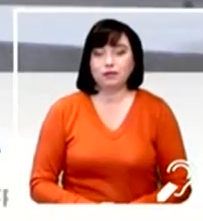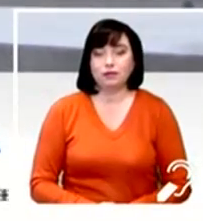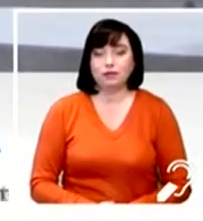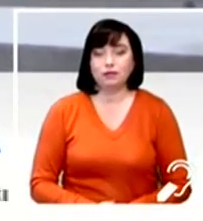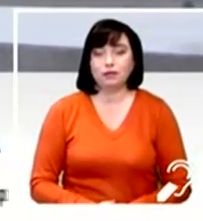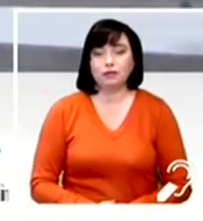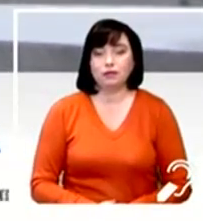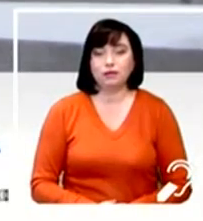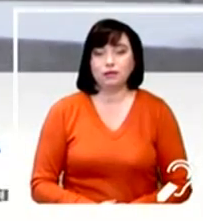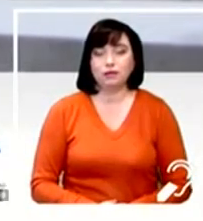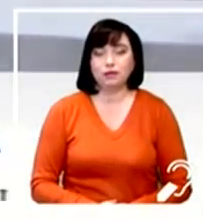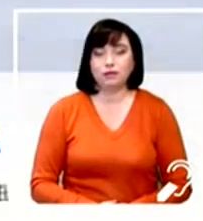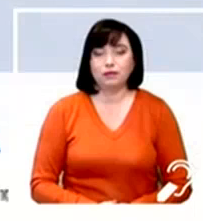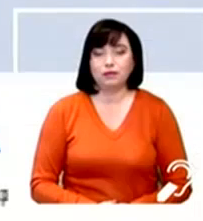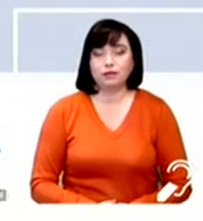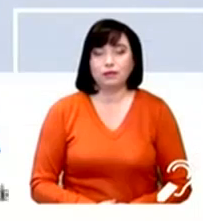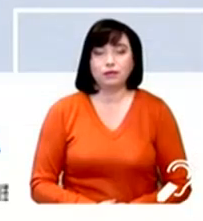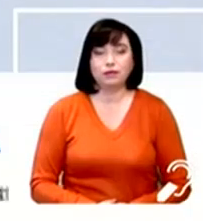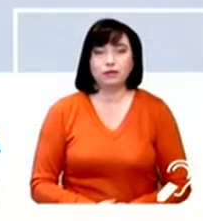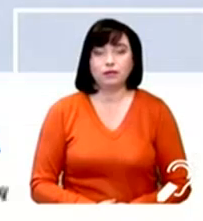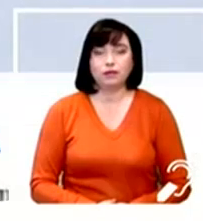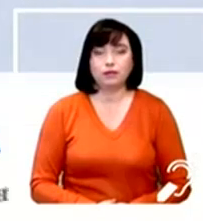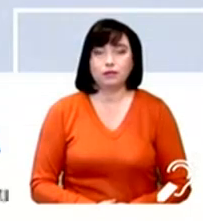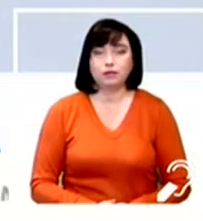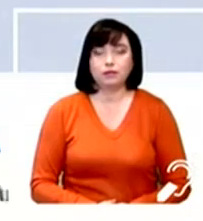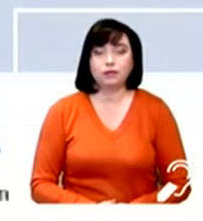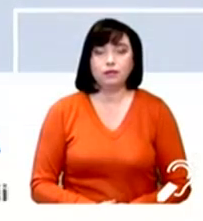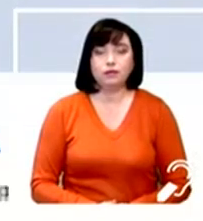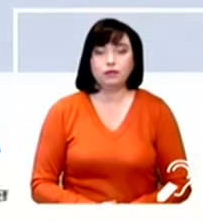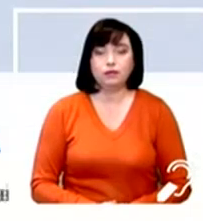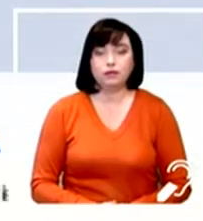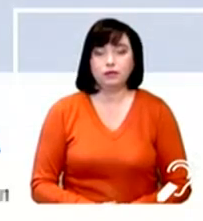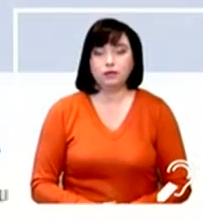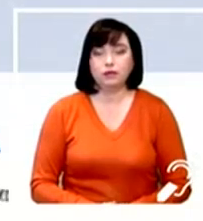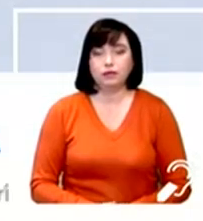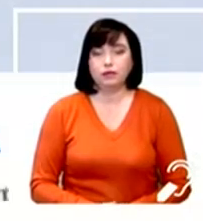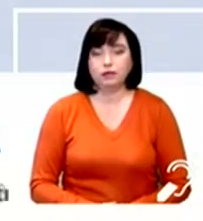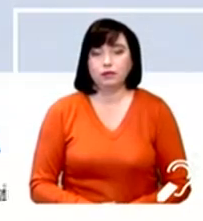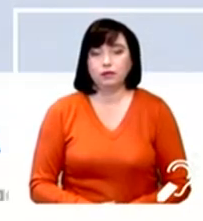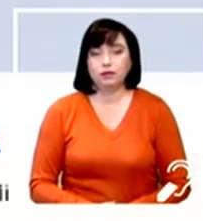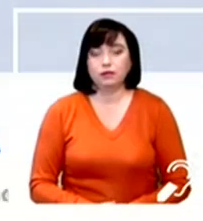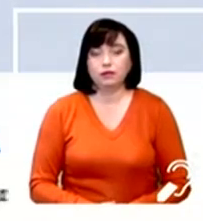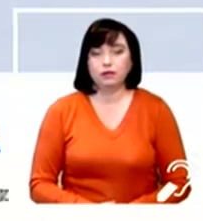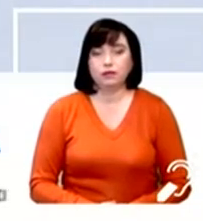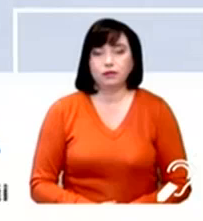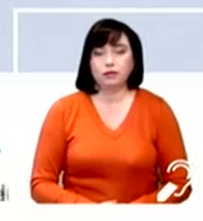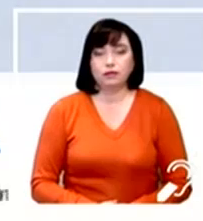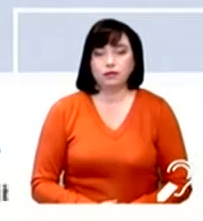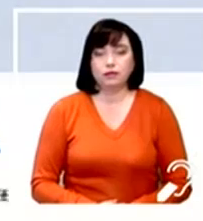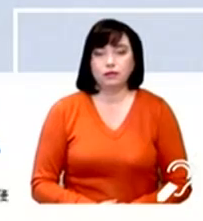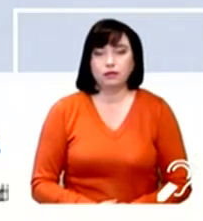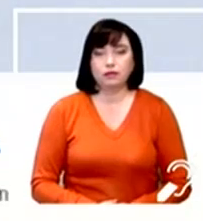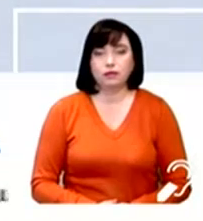Pisten und ja, wir lieben Ski. Es war absolute Punktlandung. Wir haben das Glück gehabt, dass die letzte Woche eigentlich viel Naturschnee, viel Neuschnee gehabt